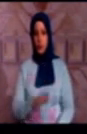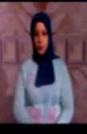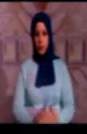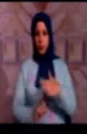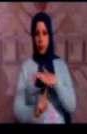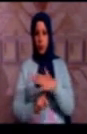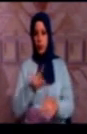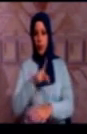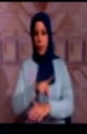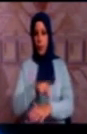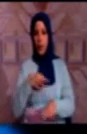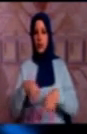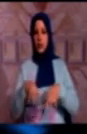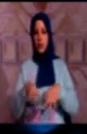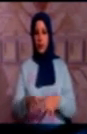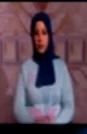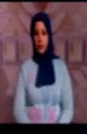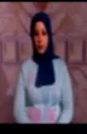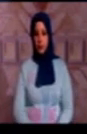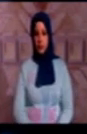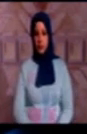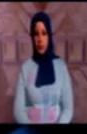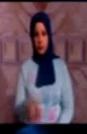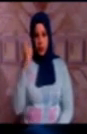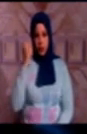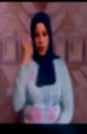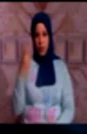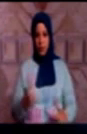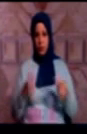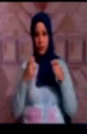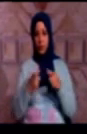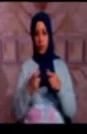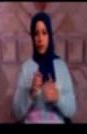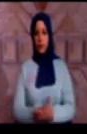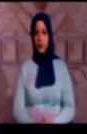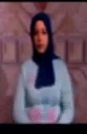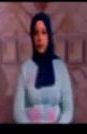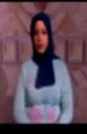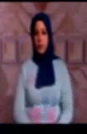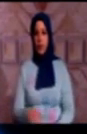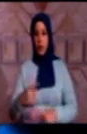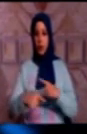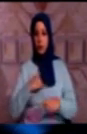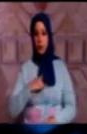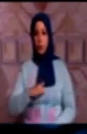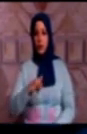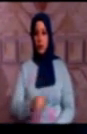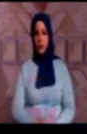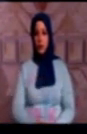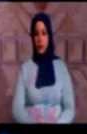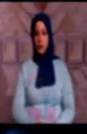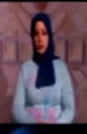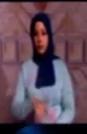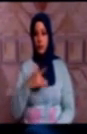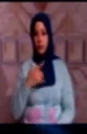دخول الطب والهندسه والخلافه اعتقد الثقافه المجتمعيه مهتابه دائما فيها نوع من الشك